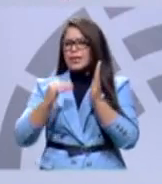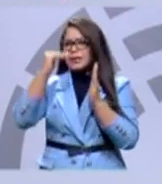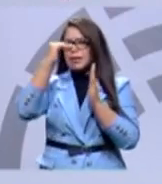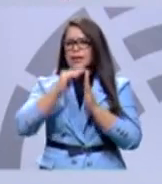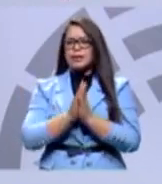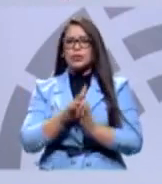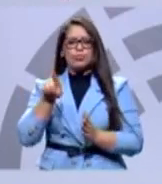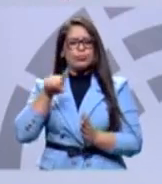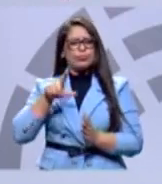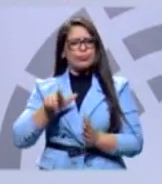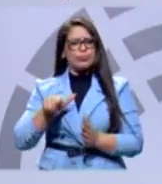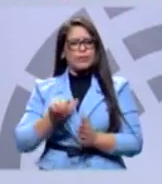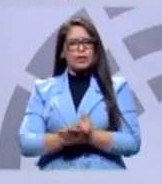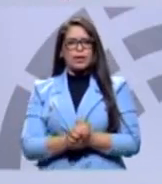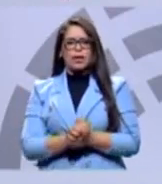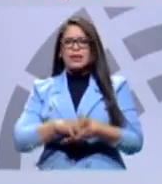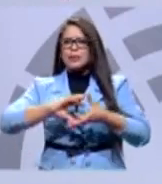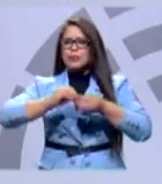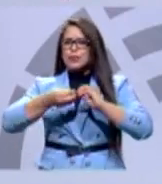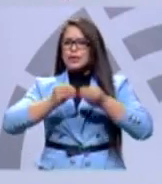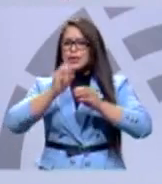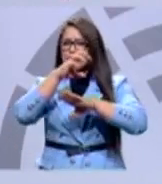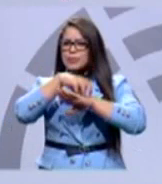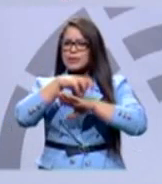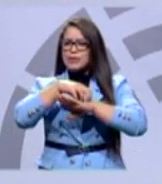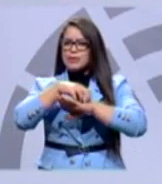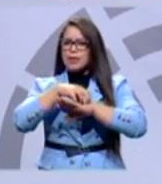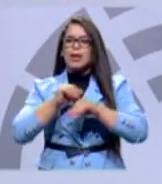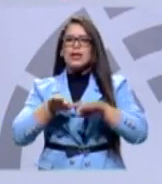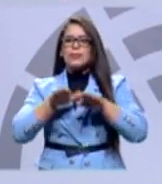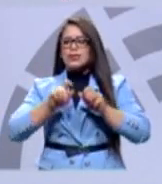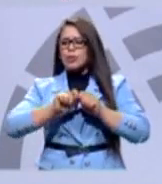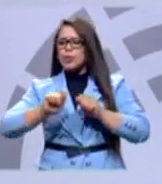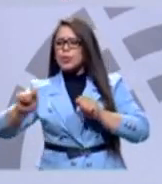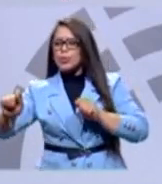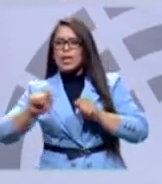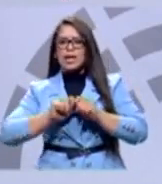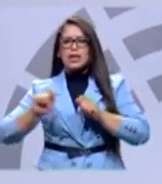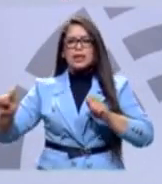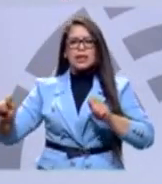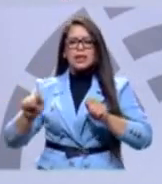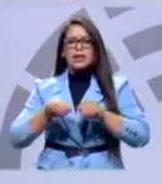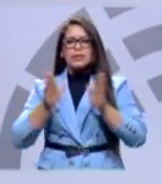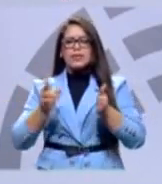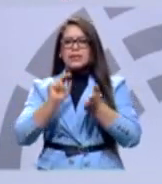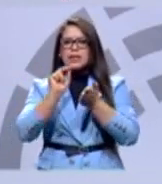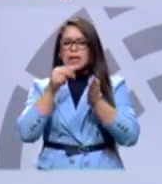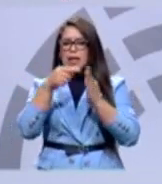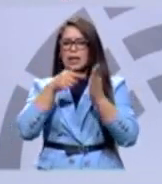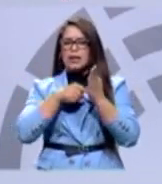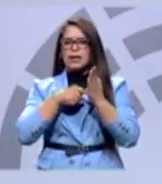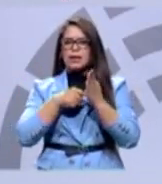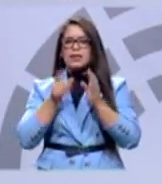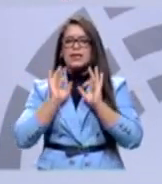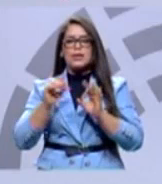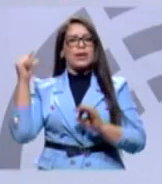عندنا مشكله معطله الدائره كلها هي مشكله تسويه الاراضي العقاريه ذات الصبغه الدوليه